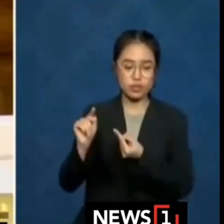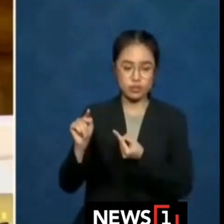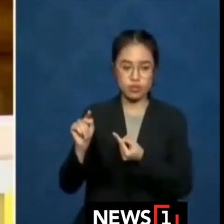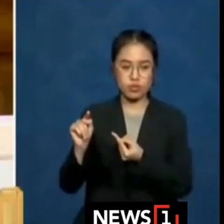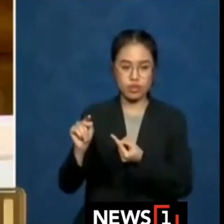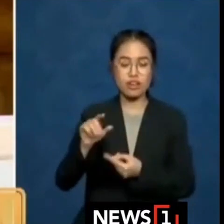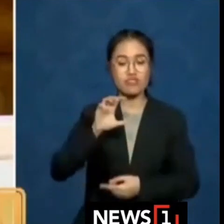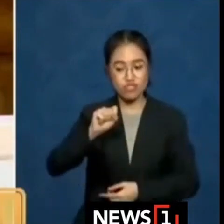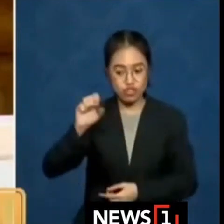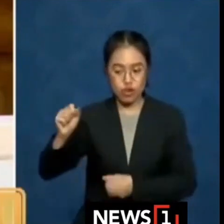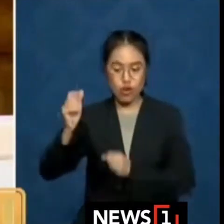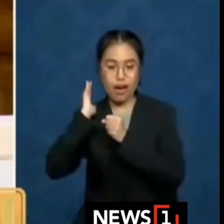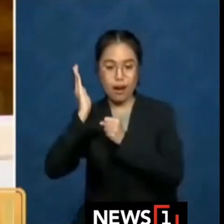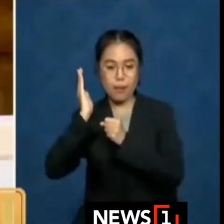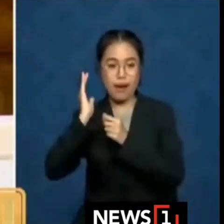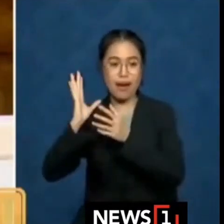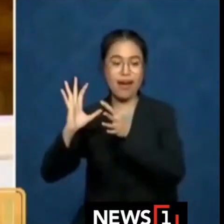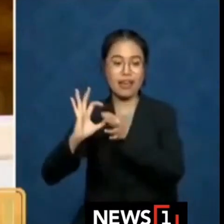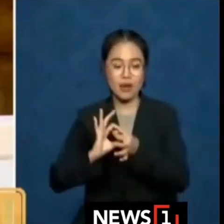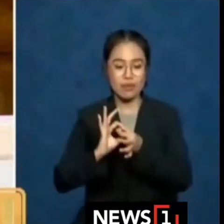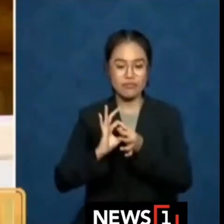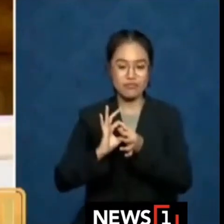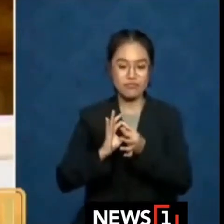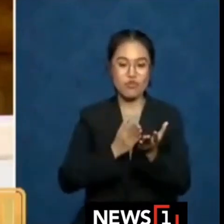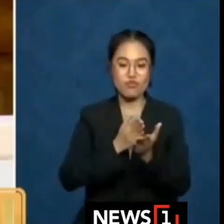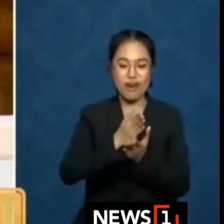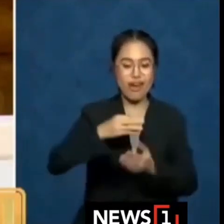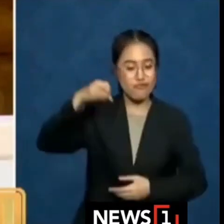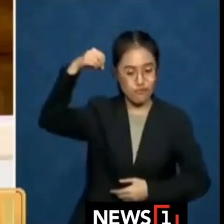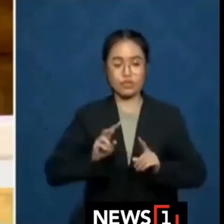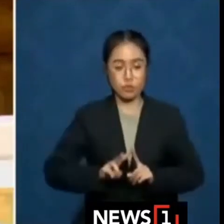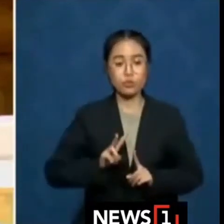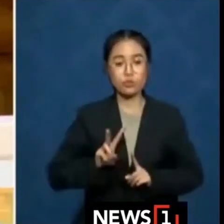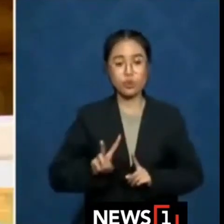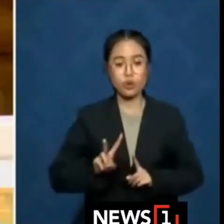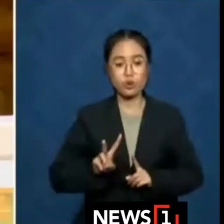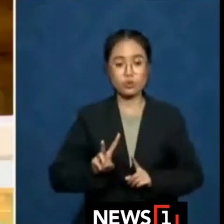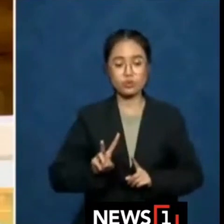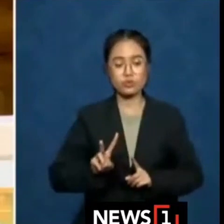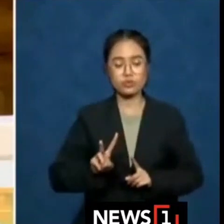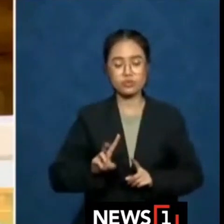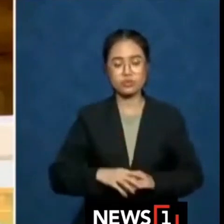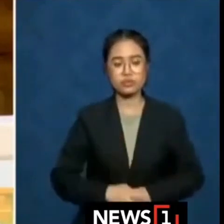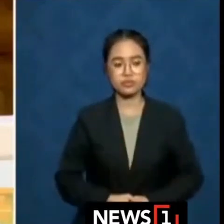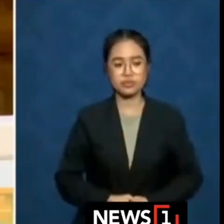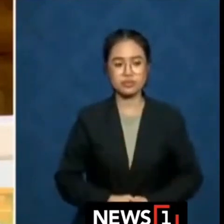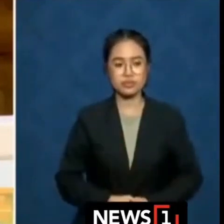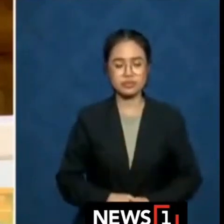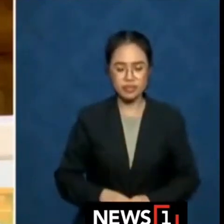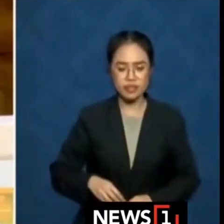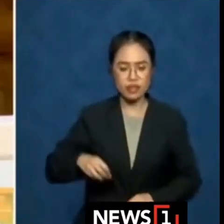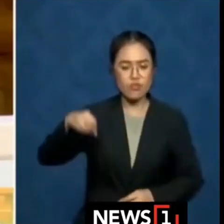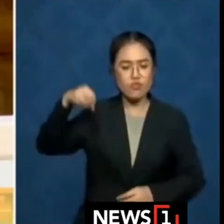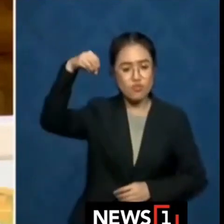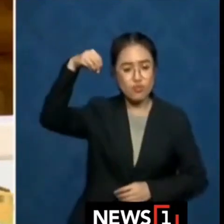สุภโชติอภิปรายไปเกี่ยวกับไฟฟ้าฝ่ายผลิตเนี่ยมันไม่ถูกต้องก็คือเรื่องของเอ่อการไฟฟ้า